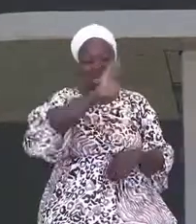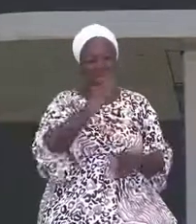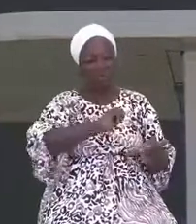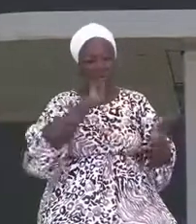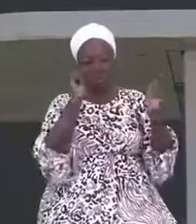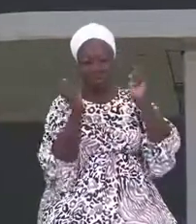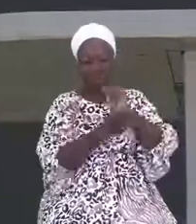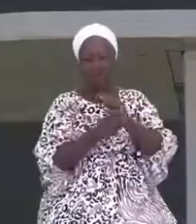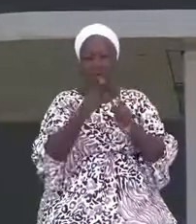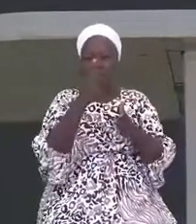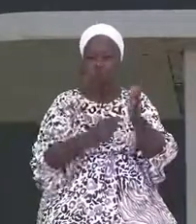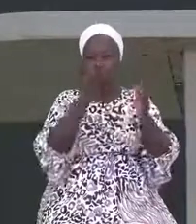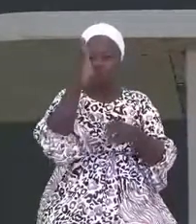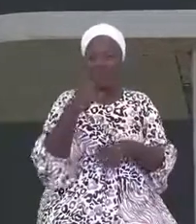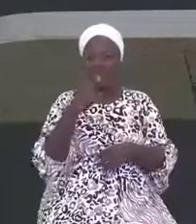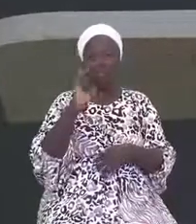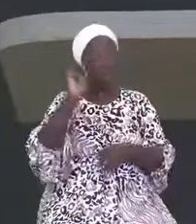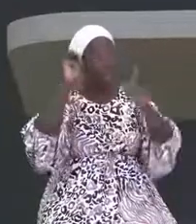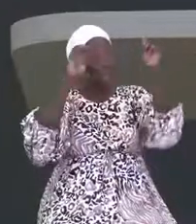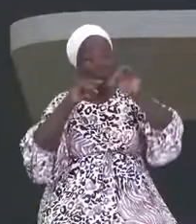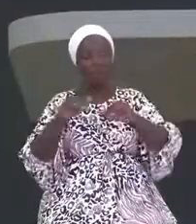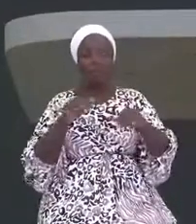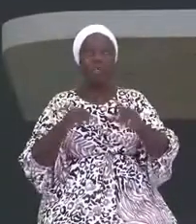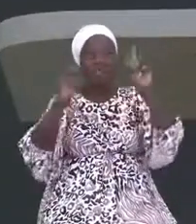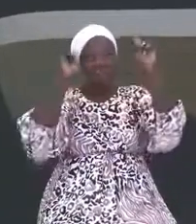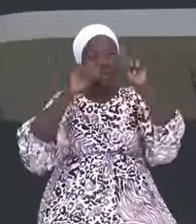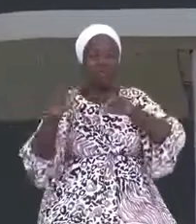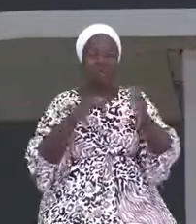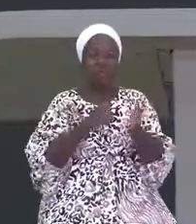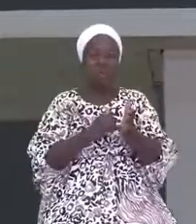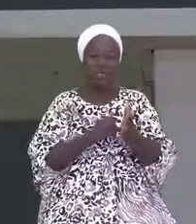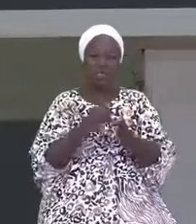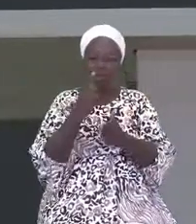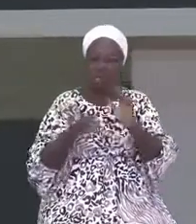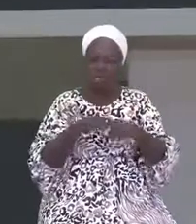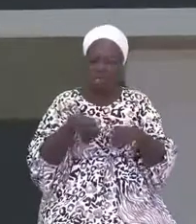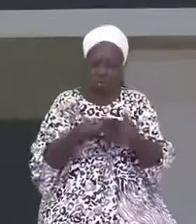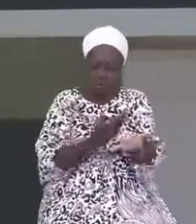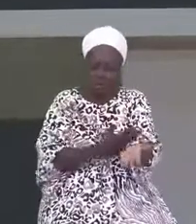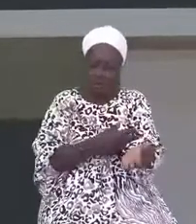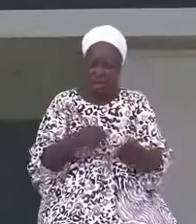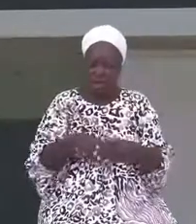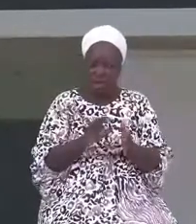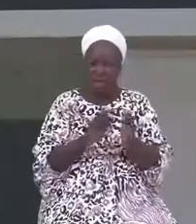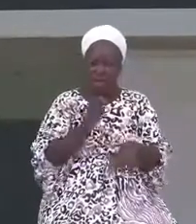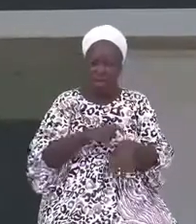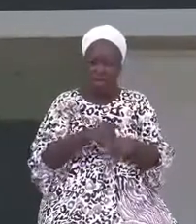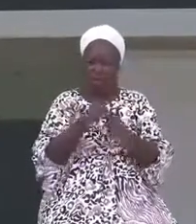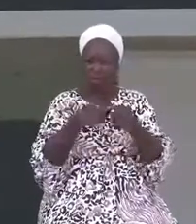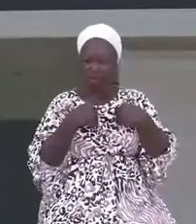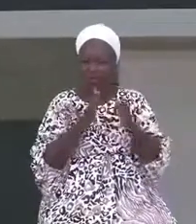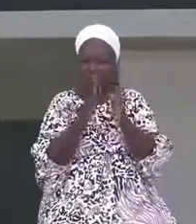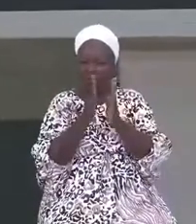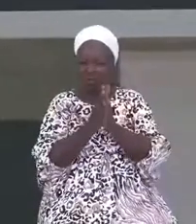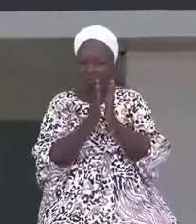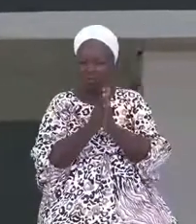tu as promis faire il le fera pourquoi ne pas le matin quand tu es en train d'avoir ta dévotion familiale quand